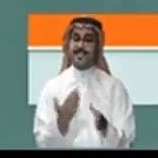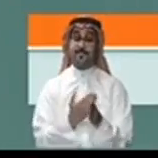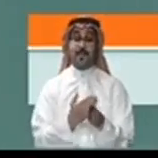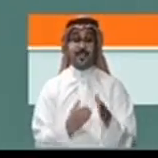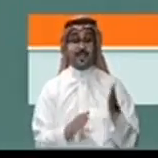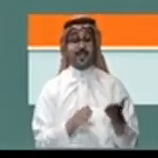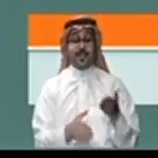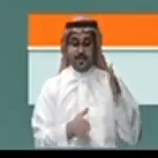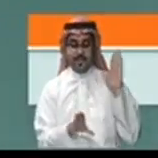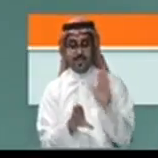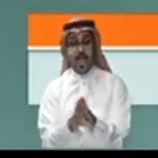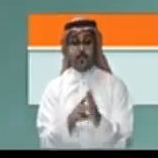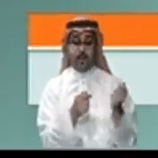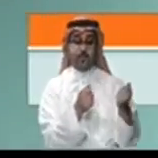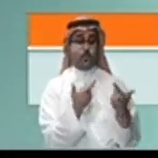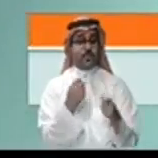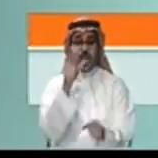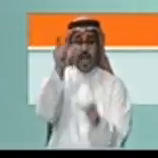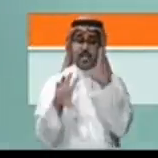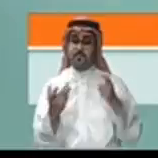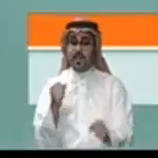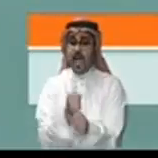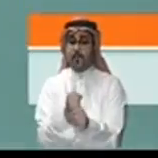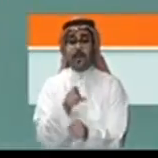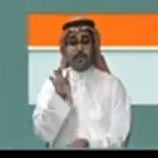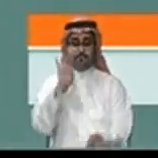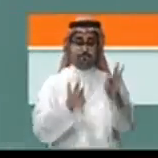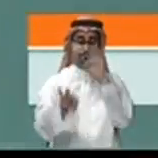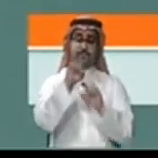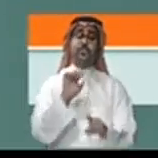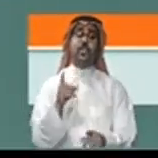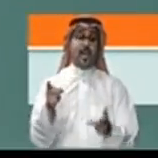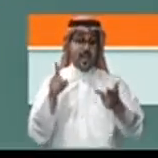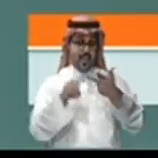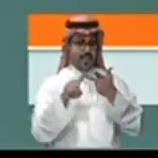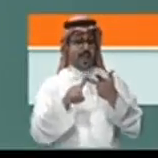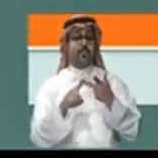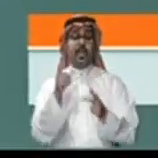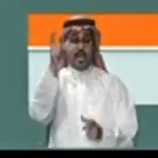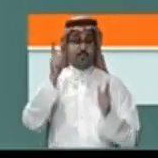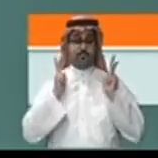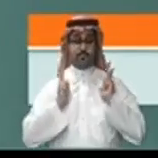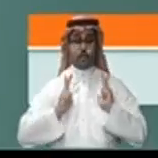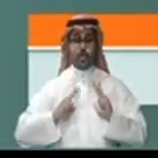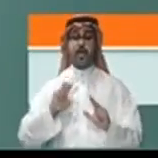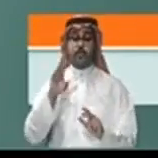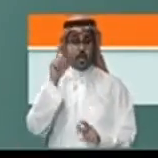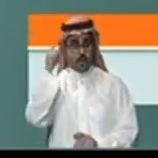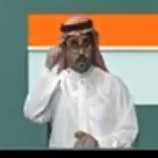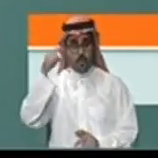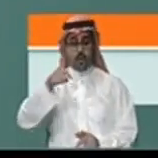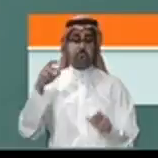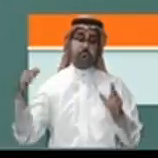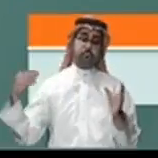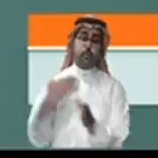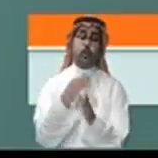بنية استثمارية وتحتية عالية، بالتالي جذب للمستثمرين، وصولا لمرحلة اكتفاء إن شاء الله